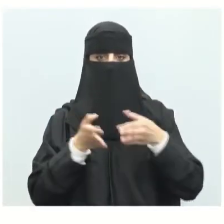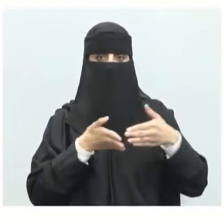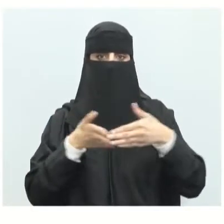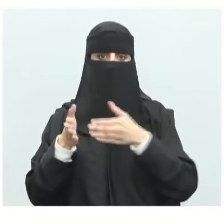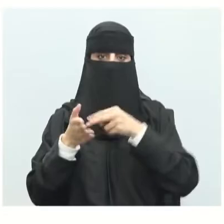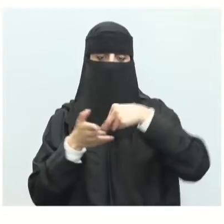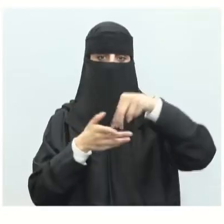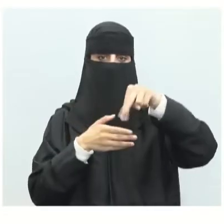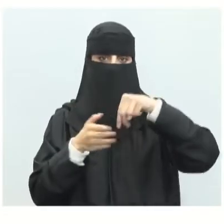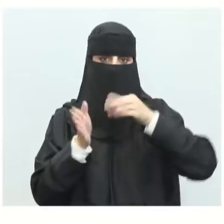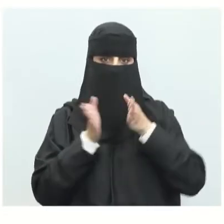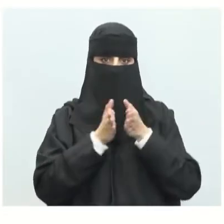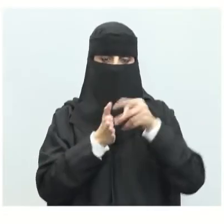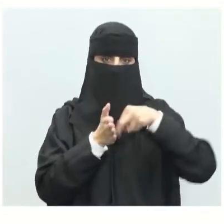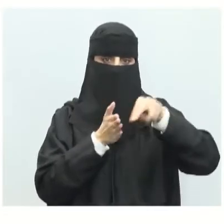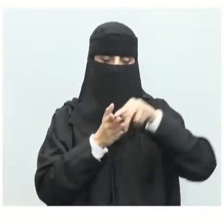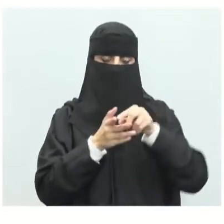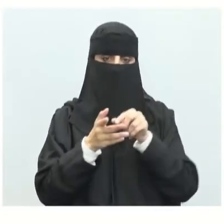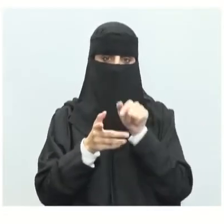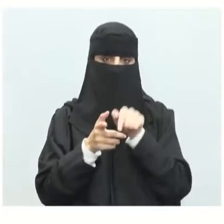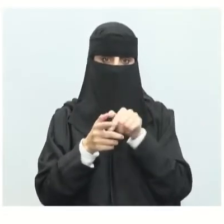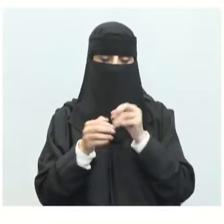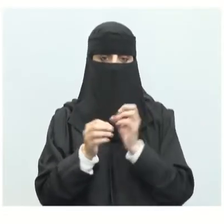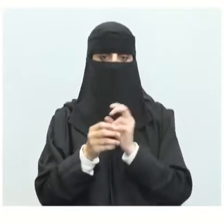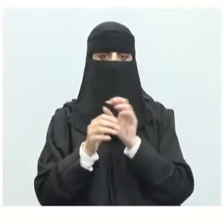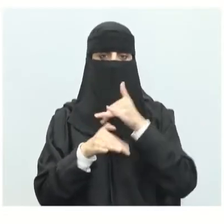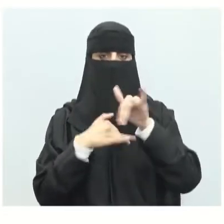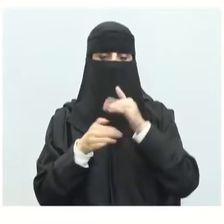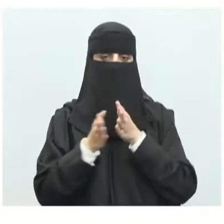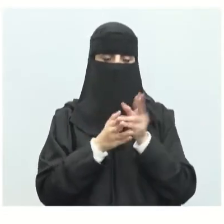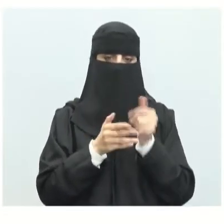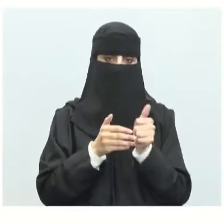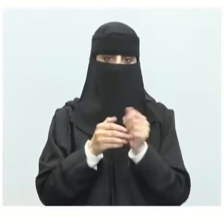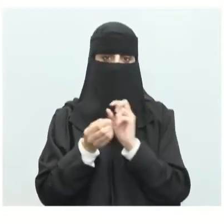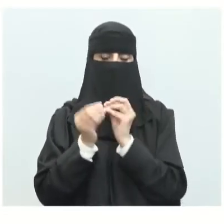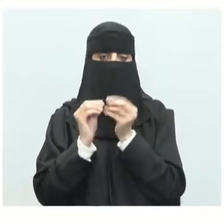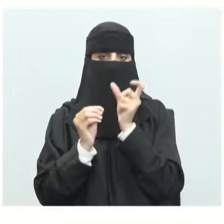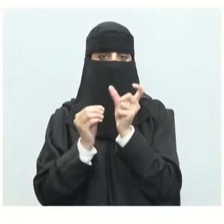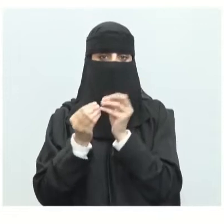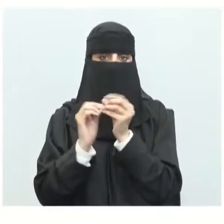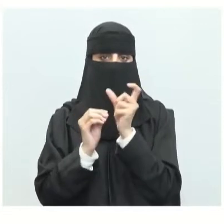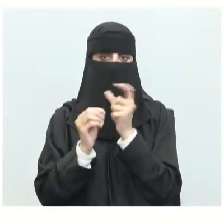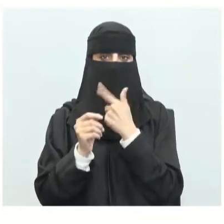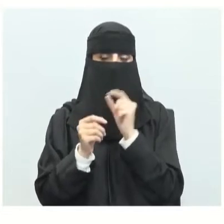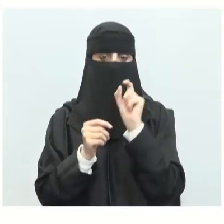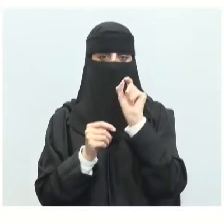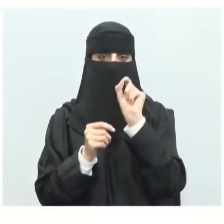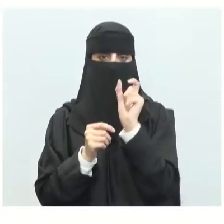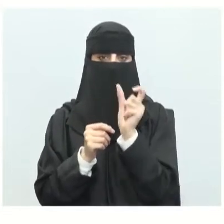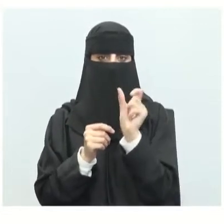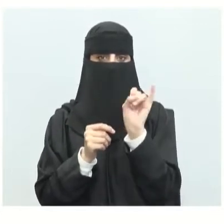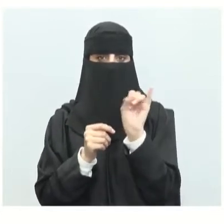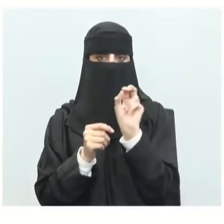الكلمه الملونه باللون الازرق سنمقت ماذا تعني هذه